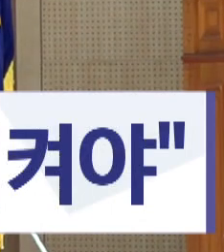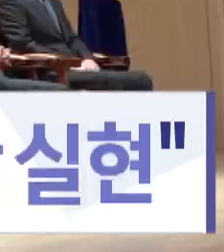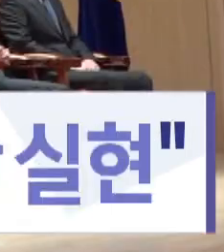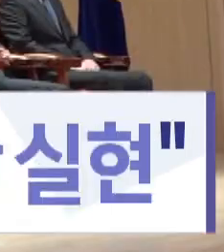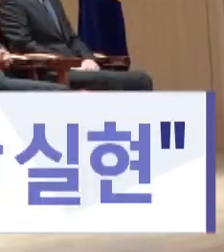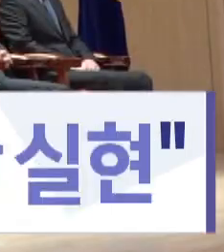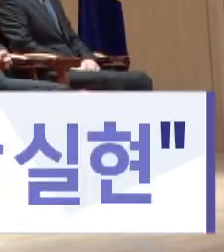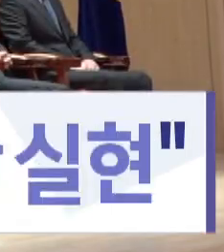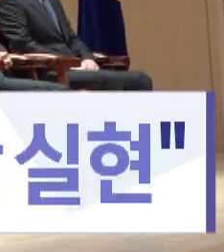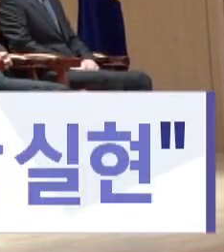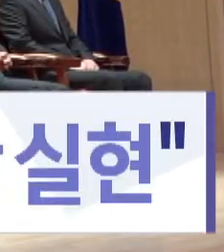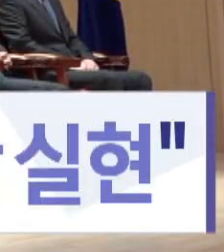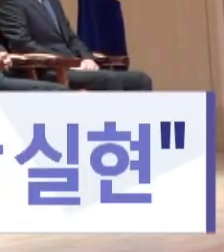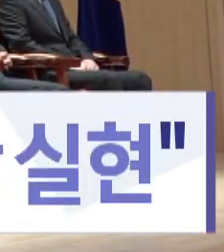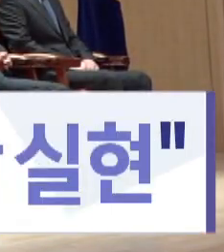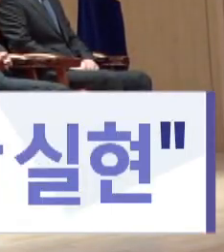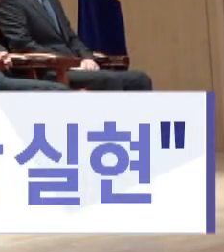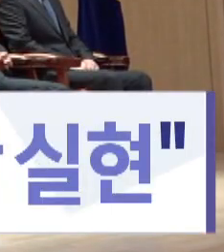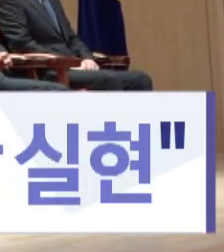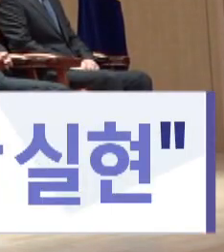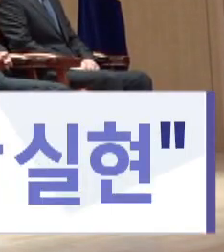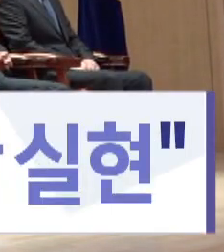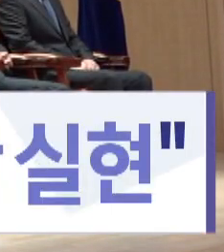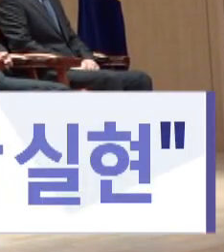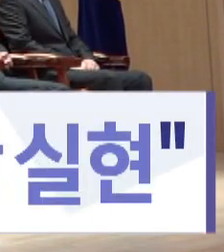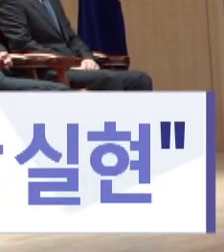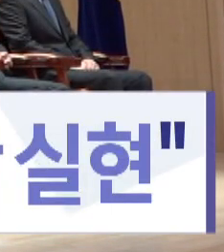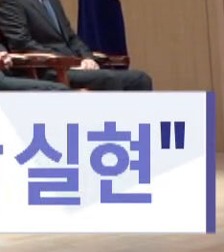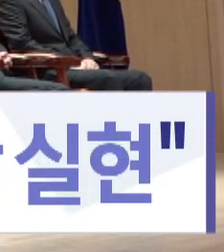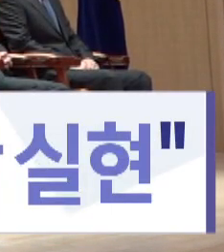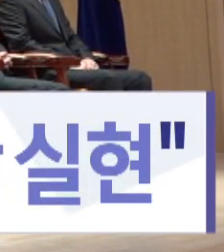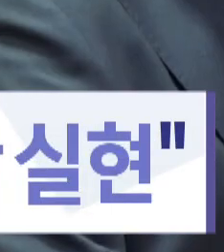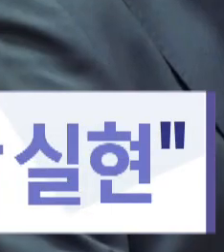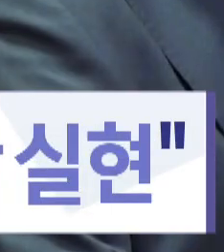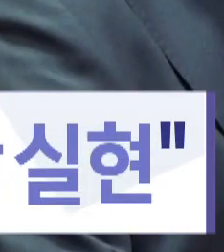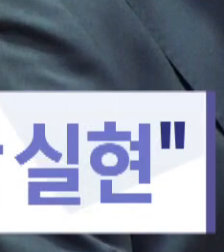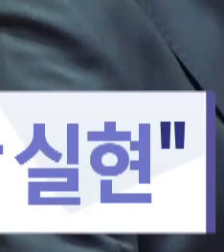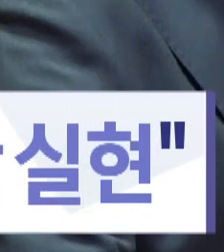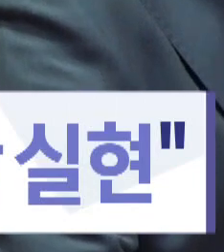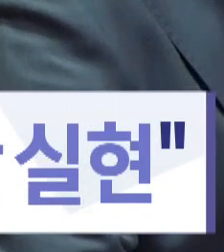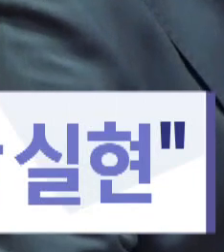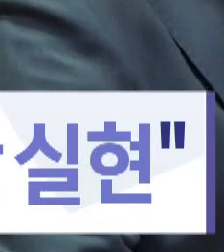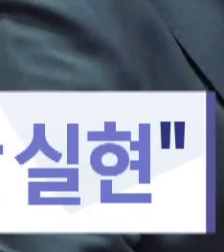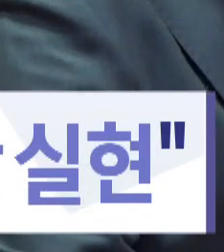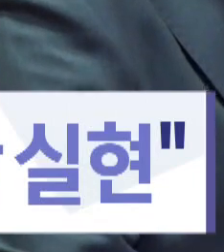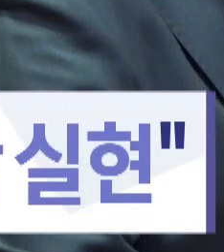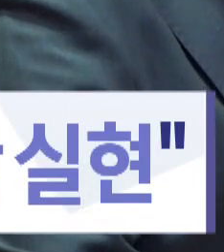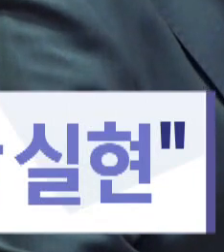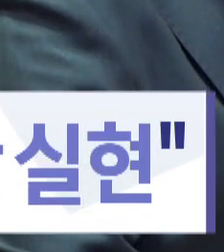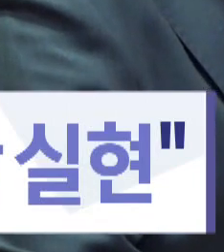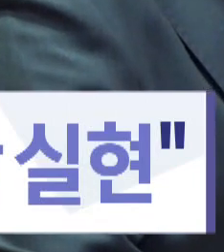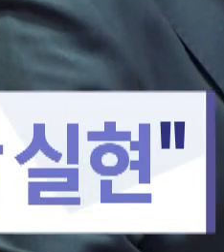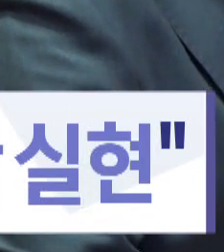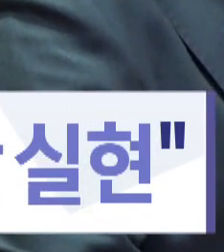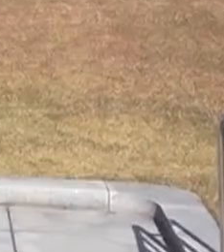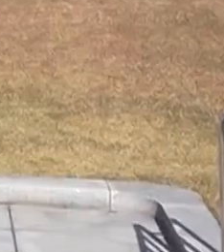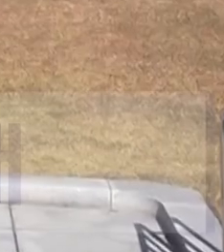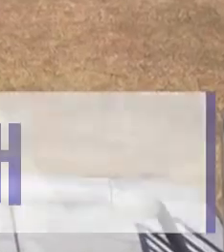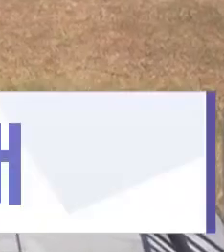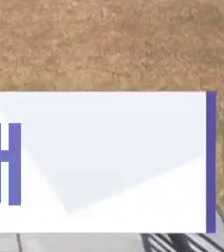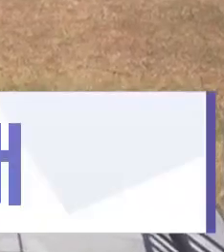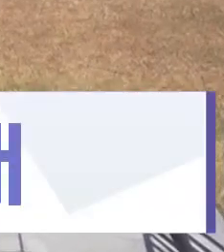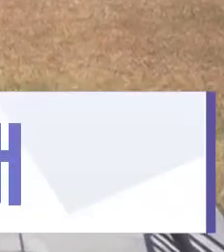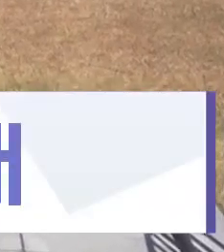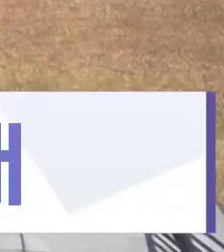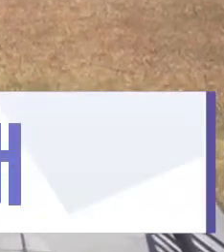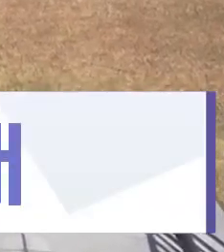열심히 일해 선거를 통한 민주주의 발전과 사회 통합의 실현이라는 헌법적 사명을 완수하겠다고 밝혔습니다.